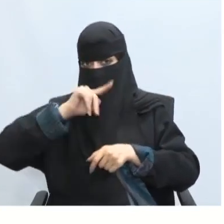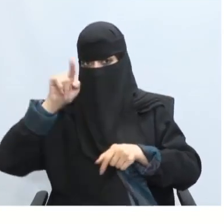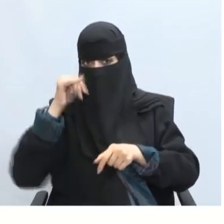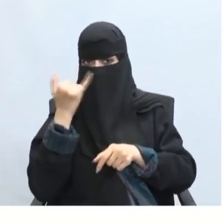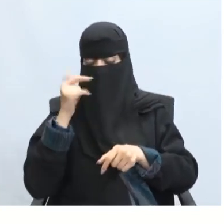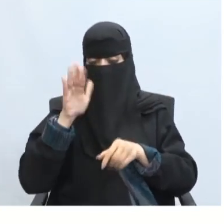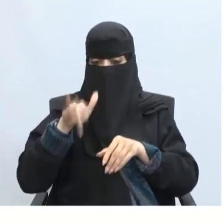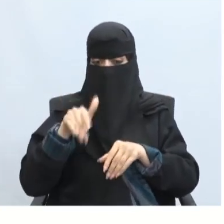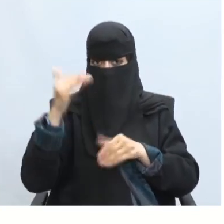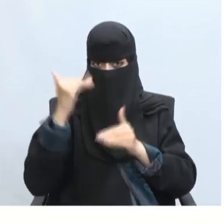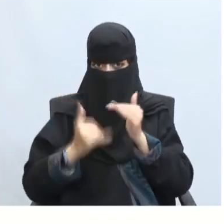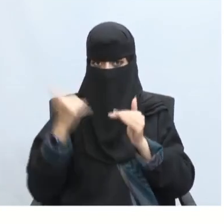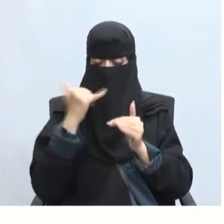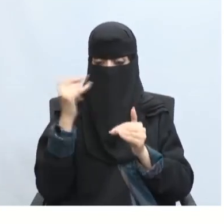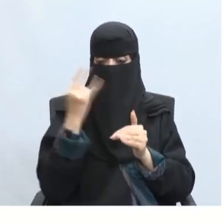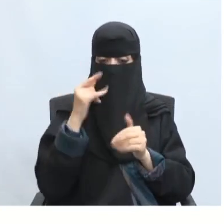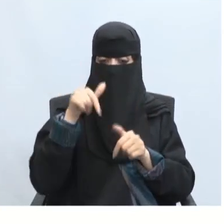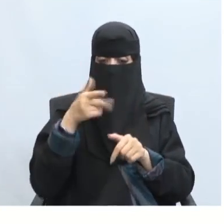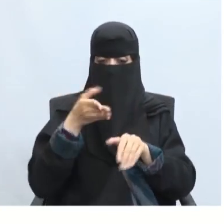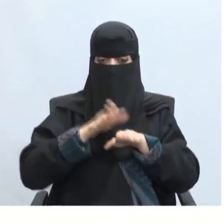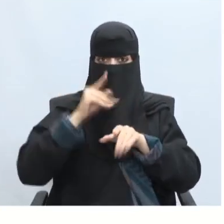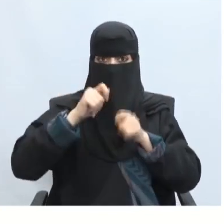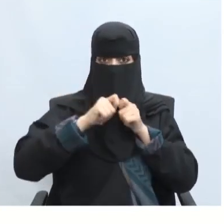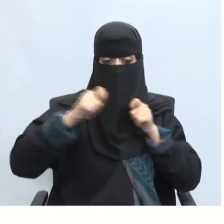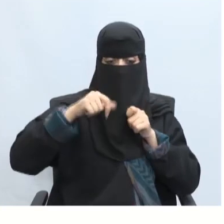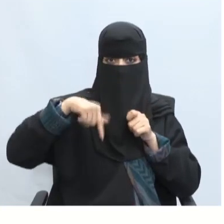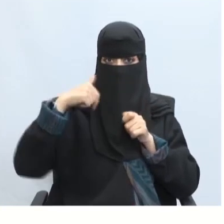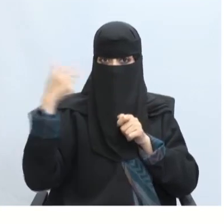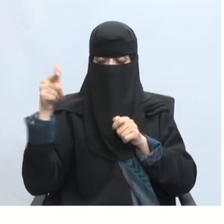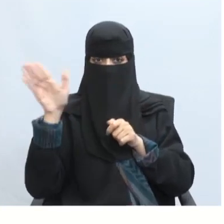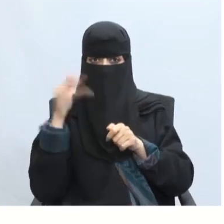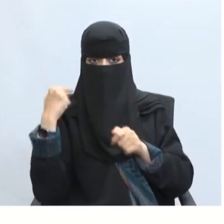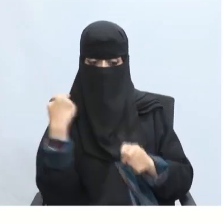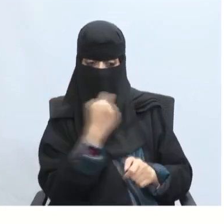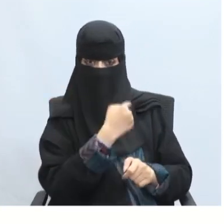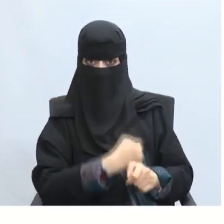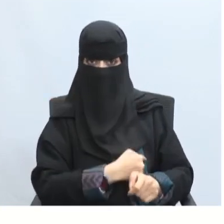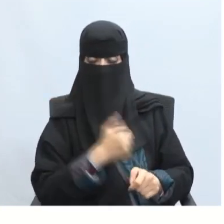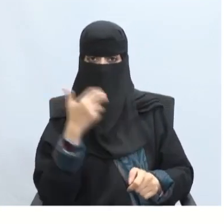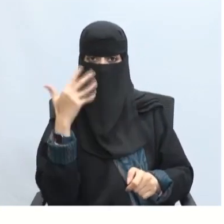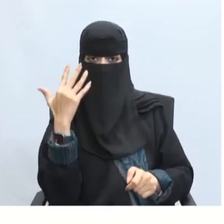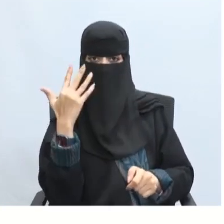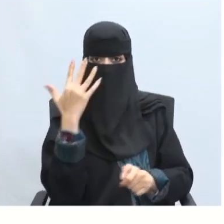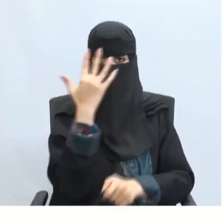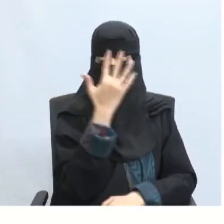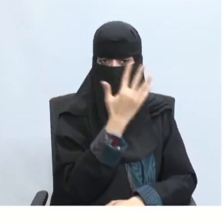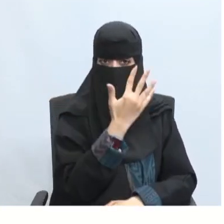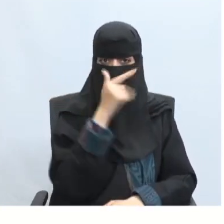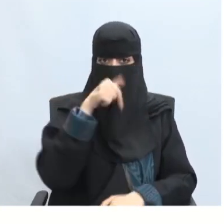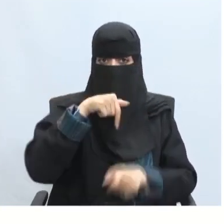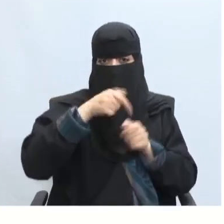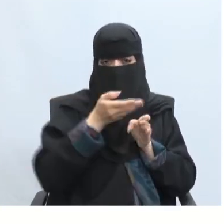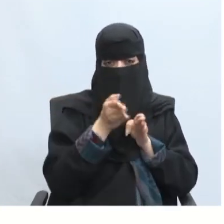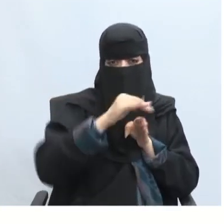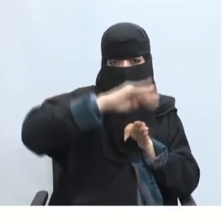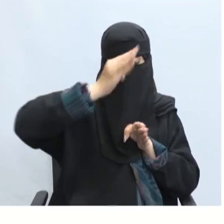اخر لا يقل اهميه ويمتد من الصين شرقا مارا بجبال الهيمالايا